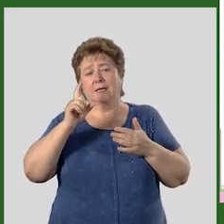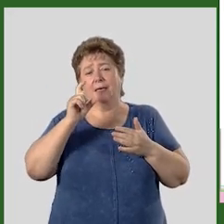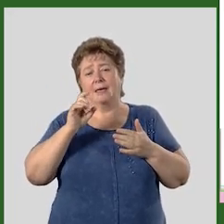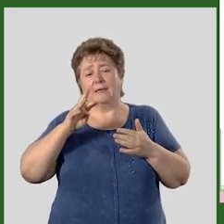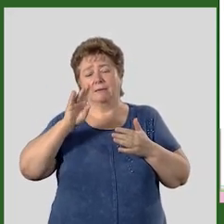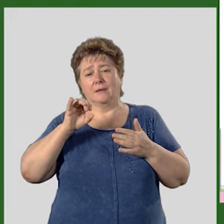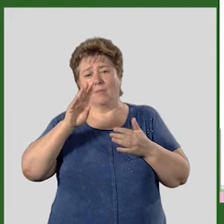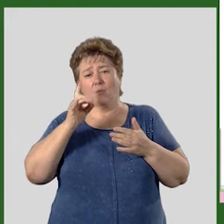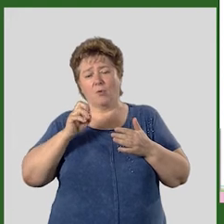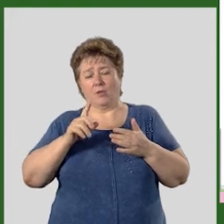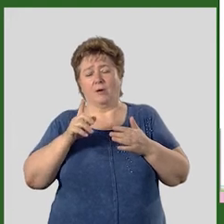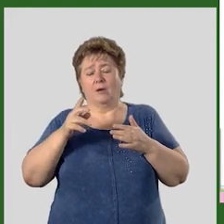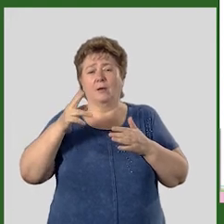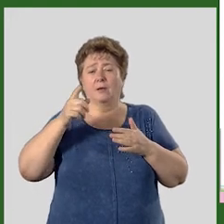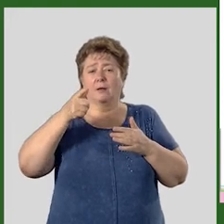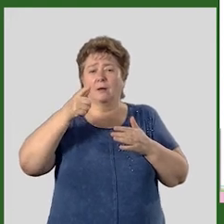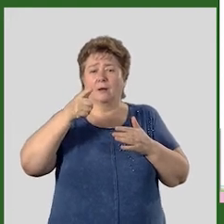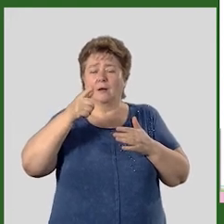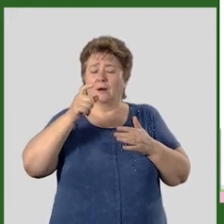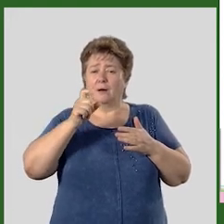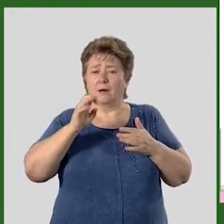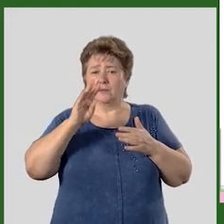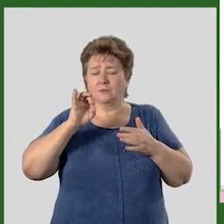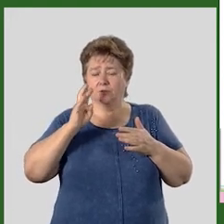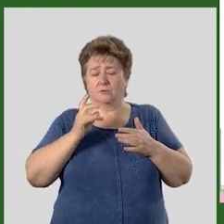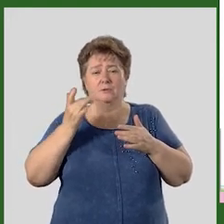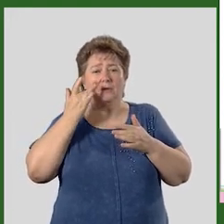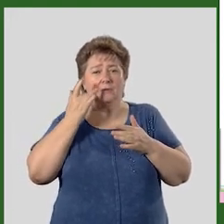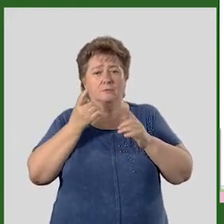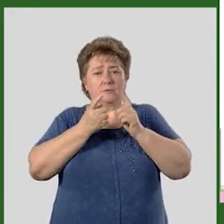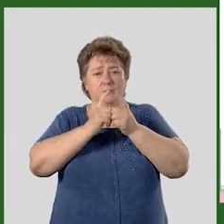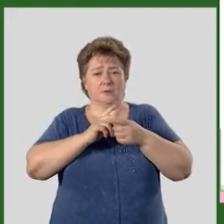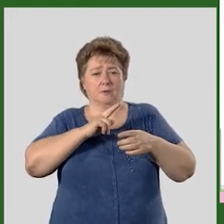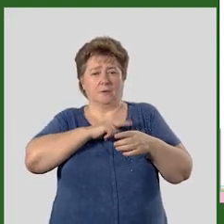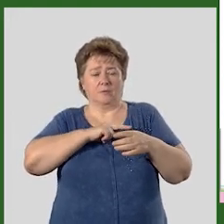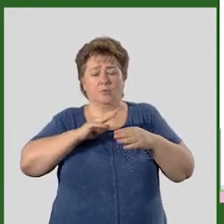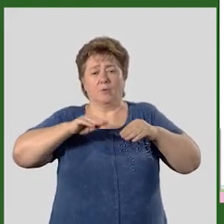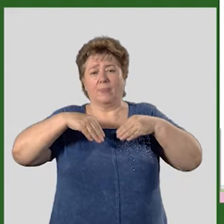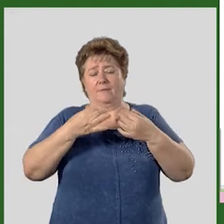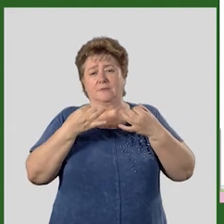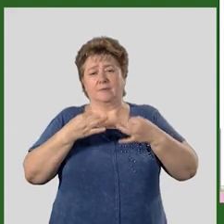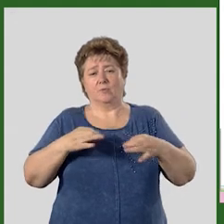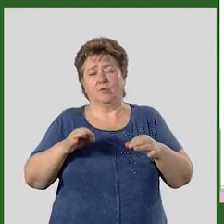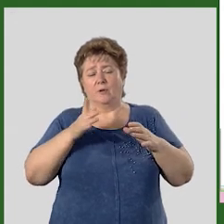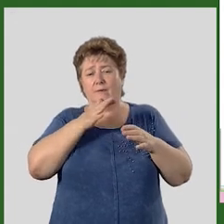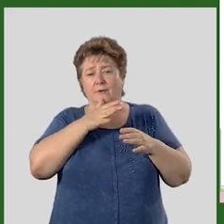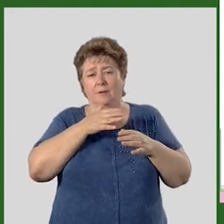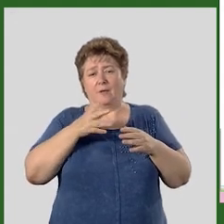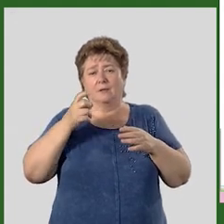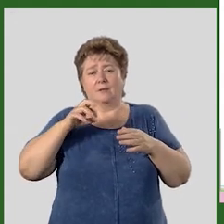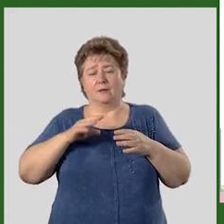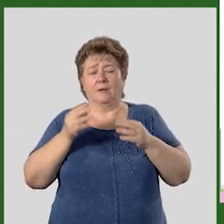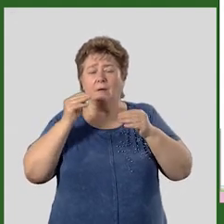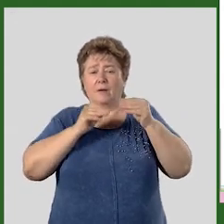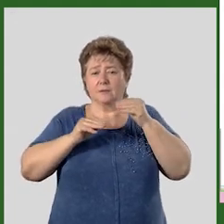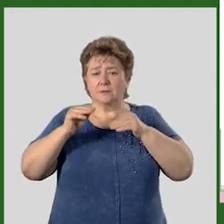энтомолог Джордж Вернон Хадсон, чья сменная работа давала ему свободное время для